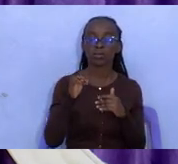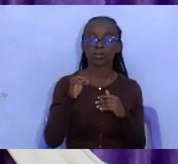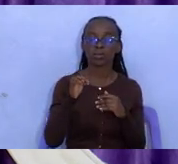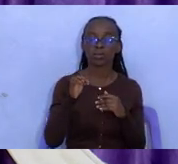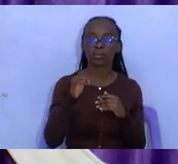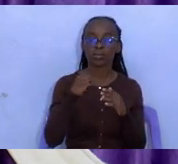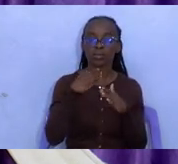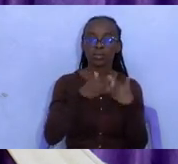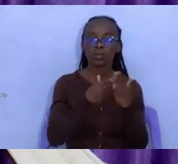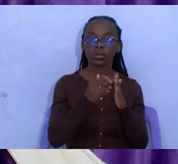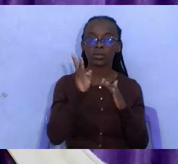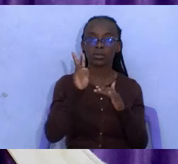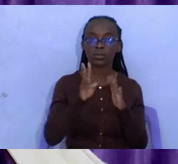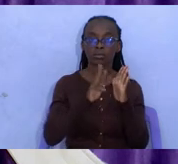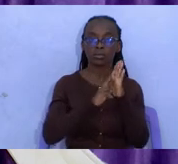Zote mbili zikamuwakilisha.